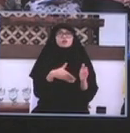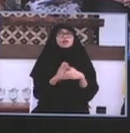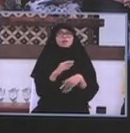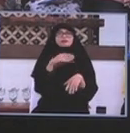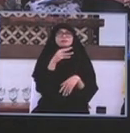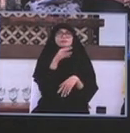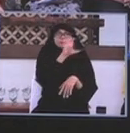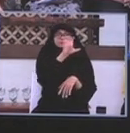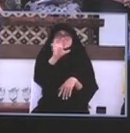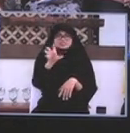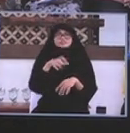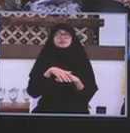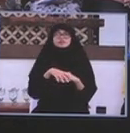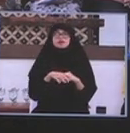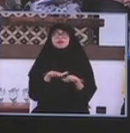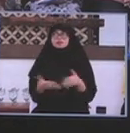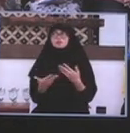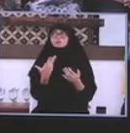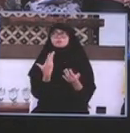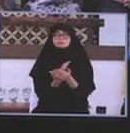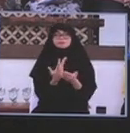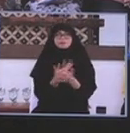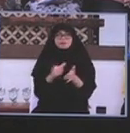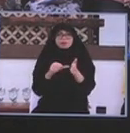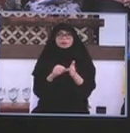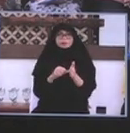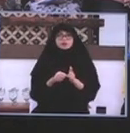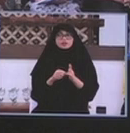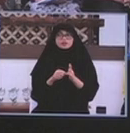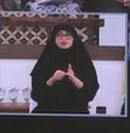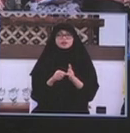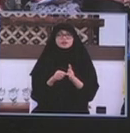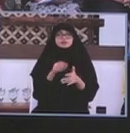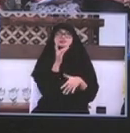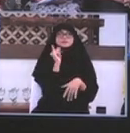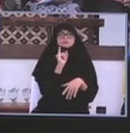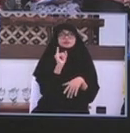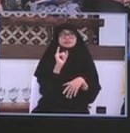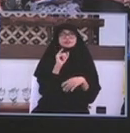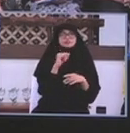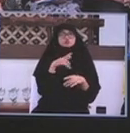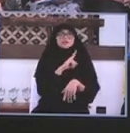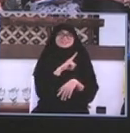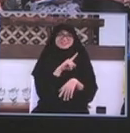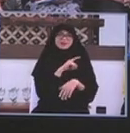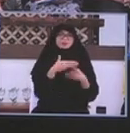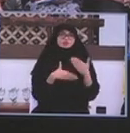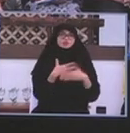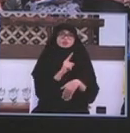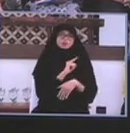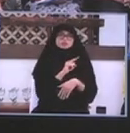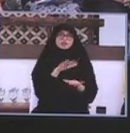bisa meminta bantuan tadi Umpama lembaga di luar pemerintahan swasta atau juga bisa